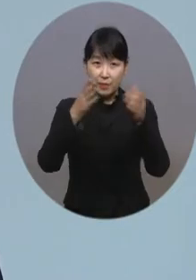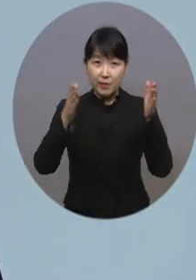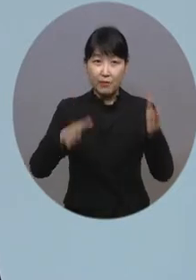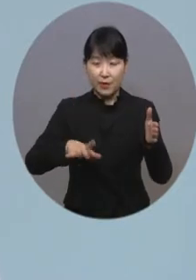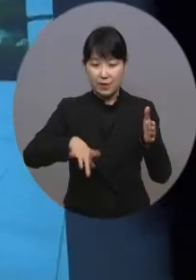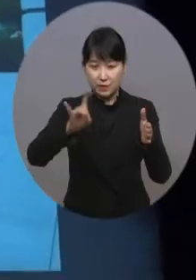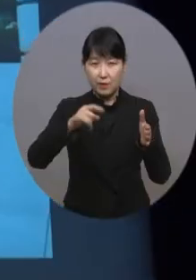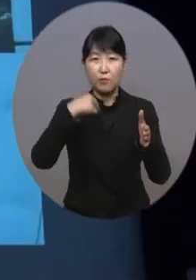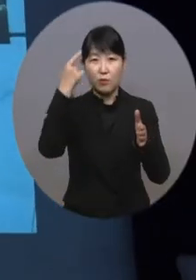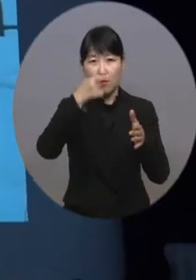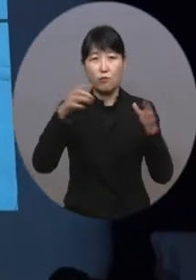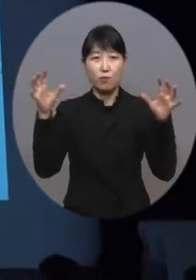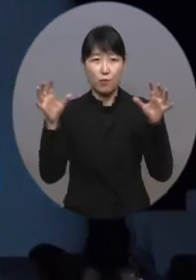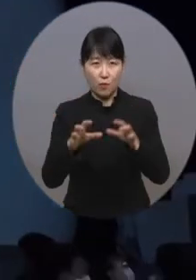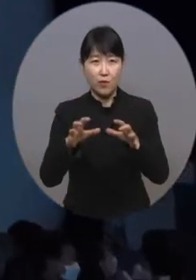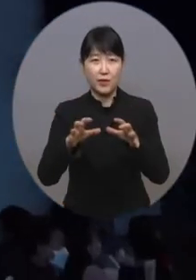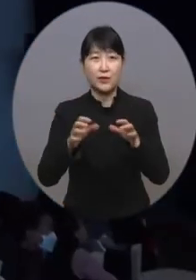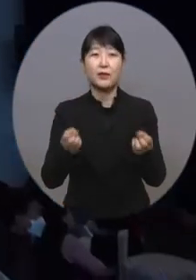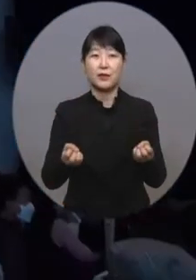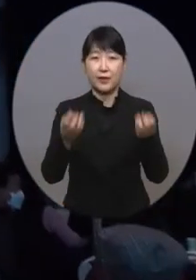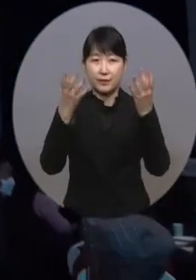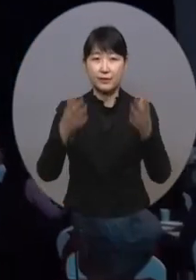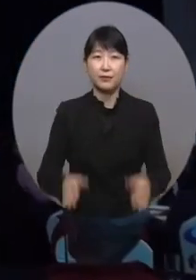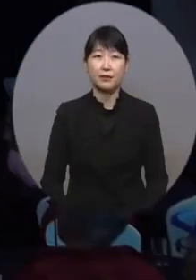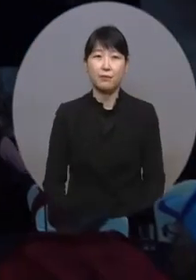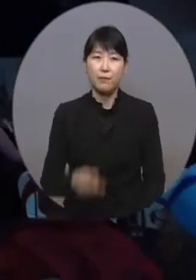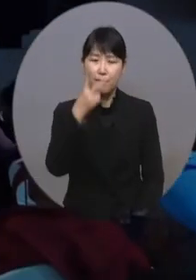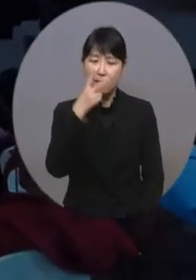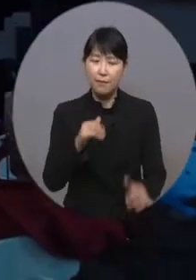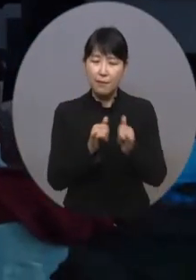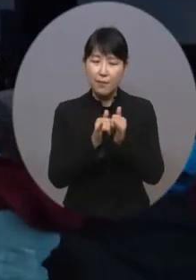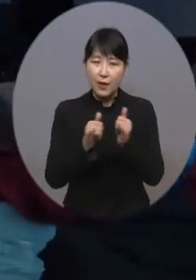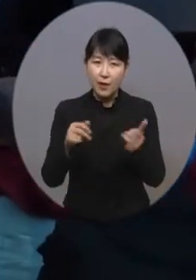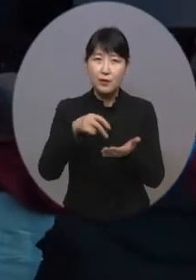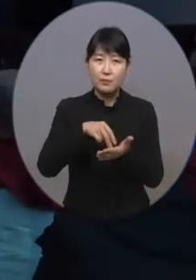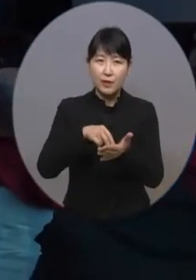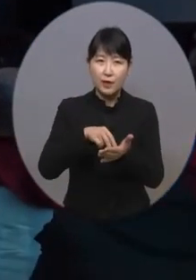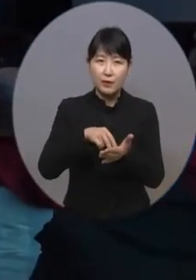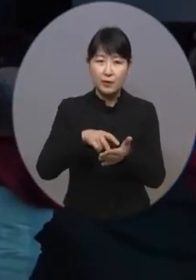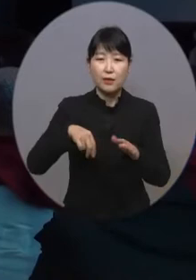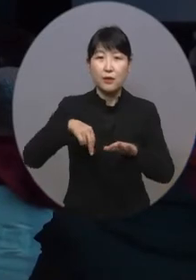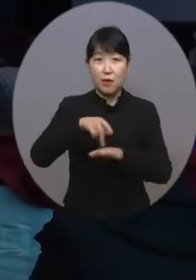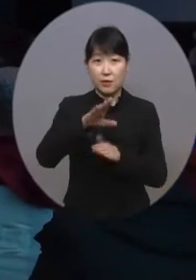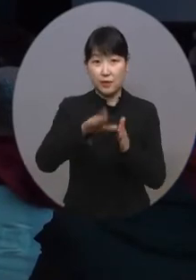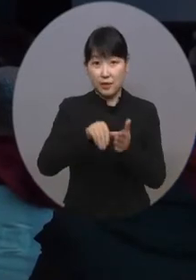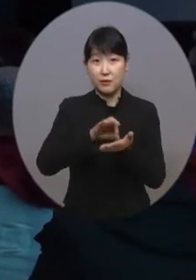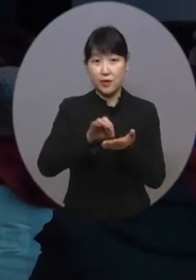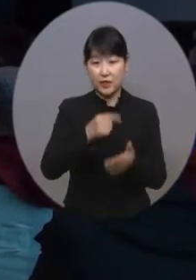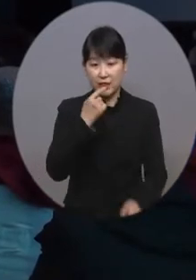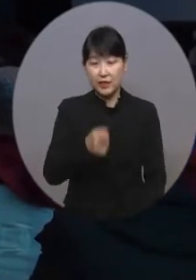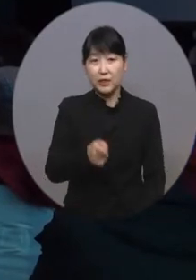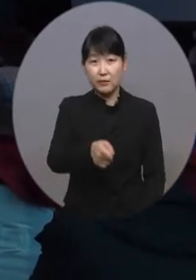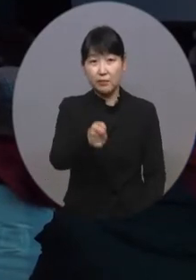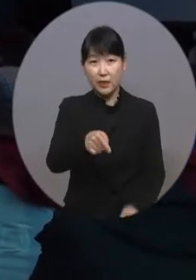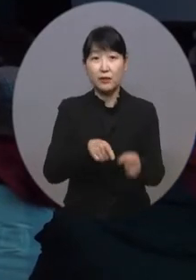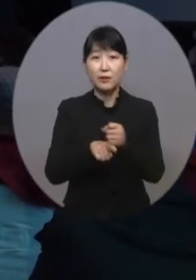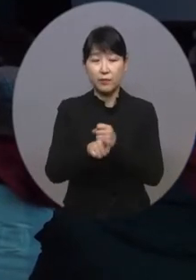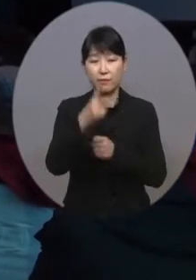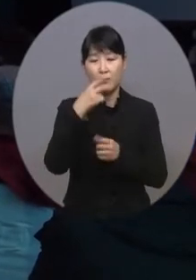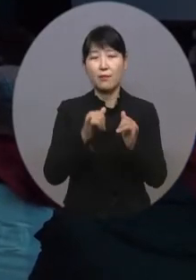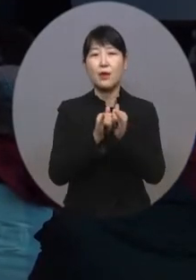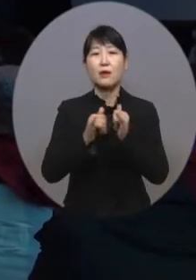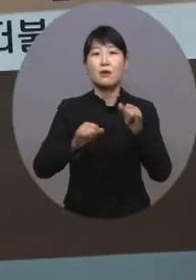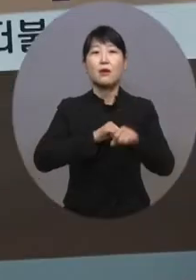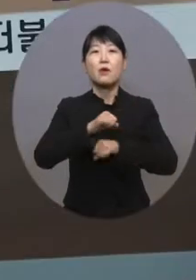열렸습니다. 시각장애인이 길을 찾고 활동하는 흰지팡이를 시각장애인이 마음 놓고 활동할 수 있는 권리를